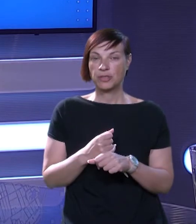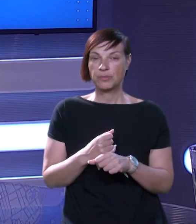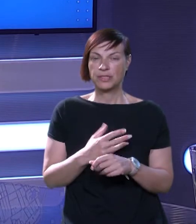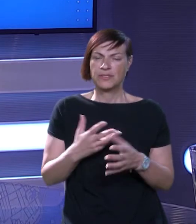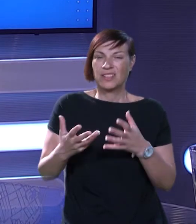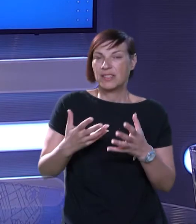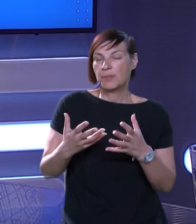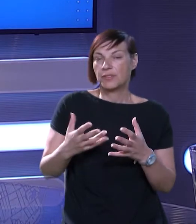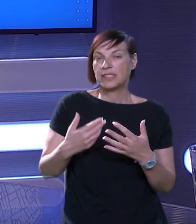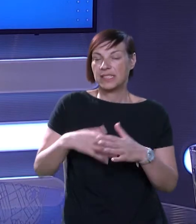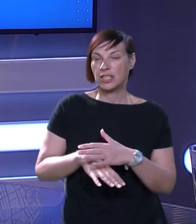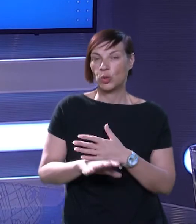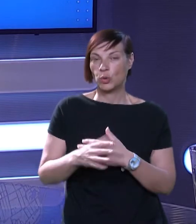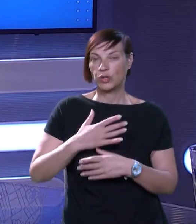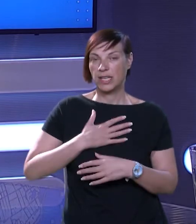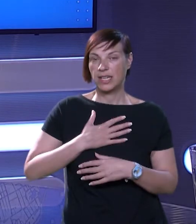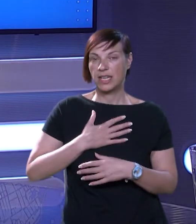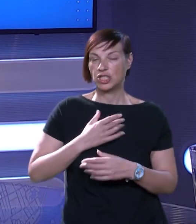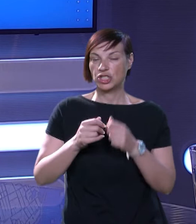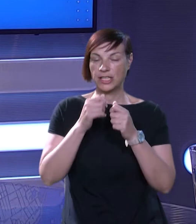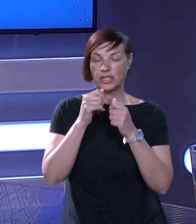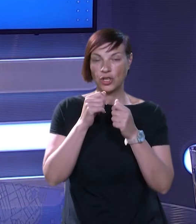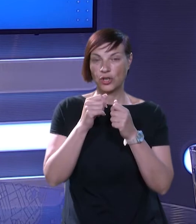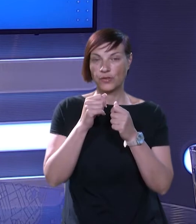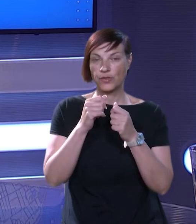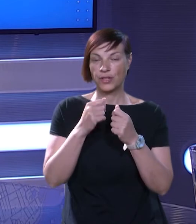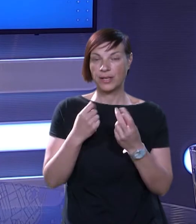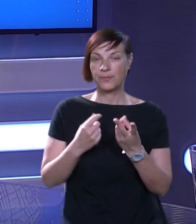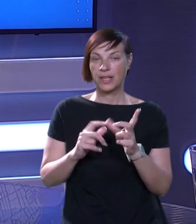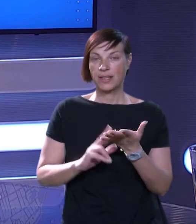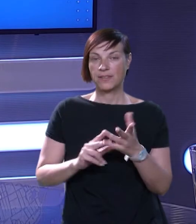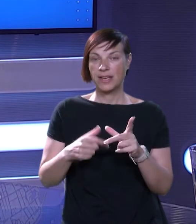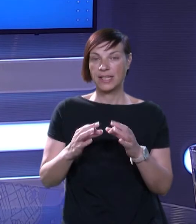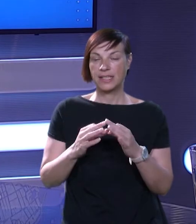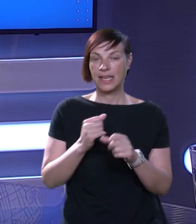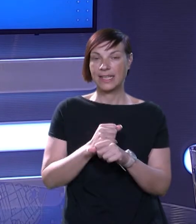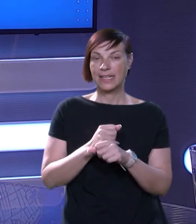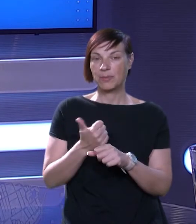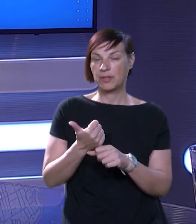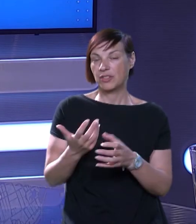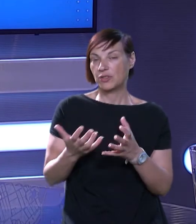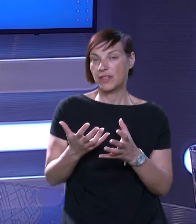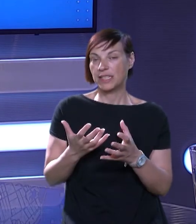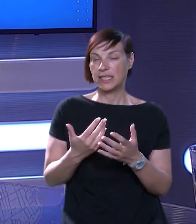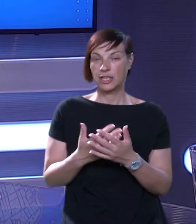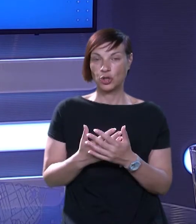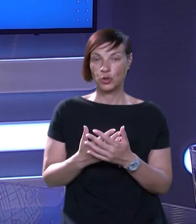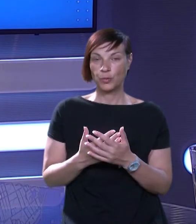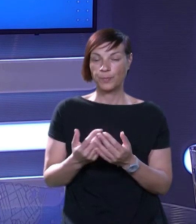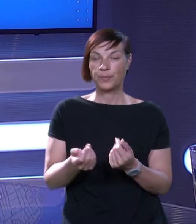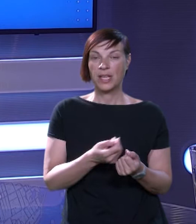stvarati, improvizirati unutar tog našeg dogovorenog. I Vanja je stvarno napravio jednu varijantu vrlo,